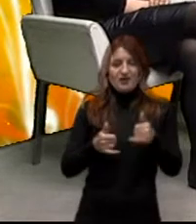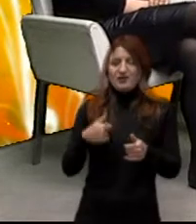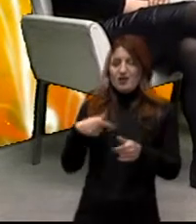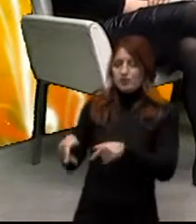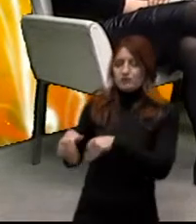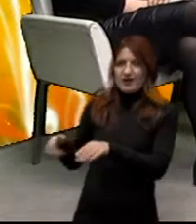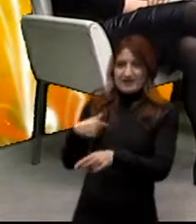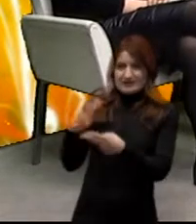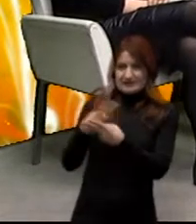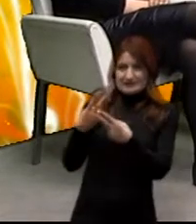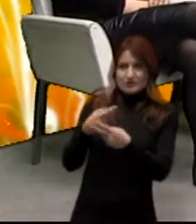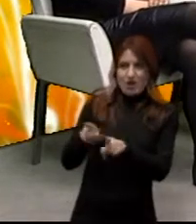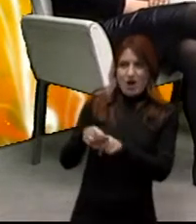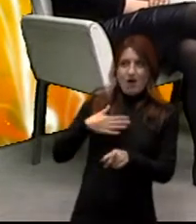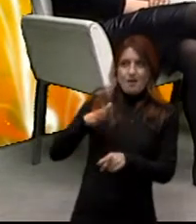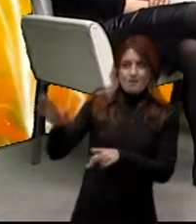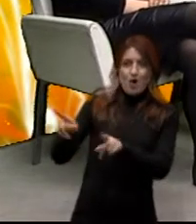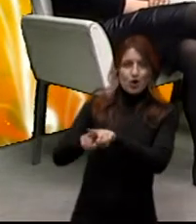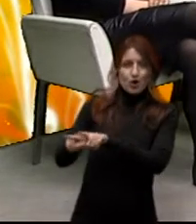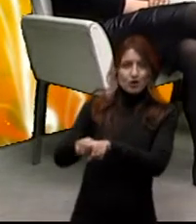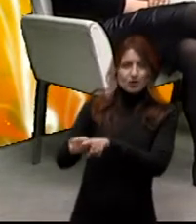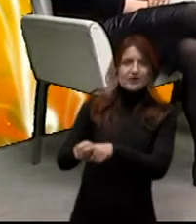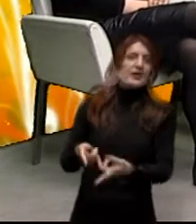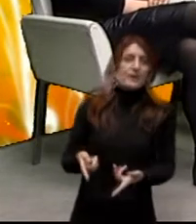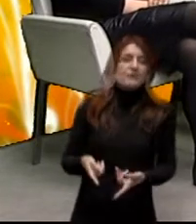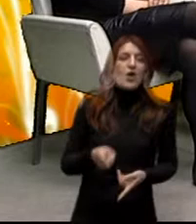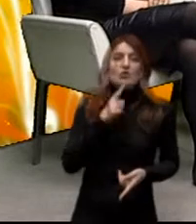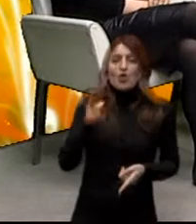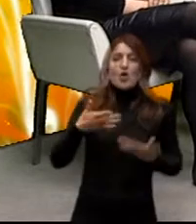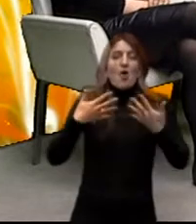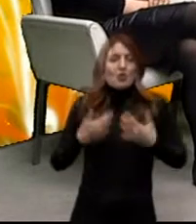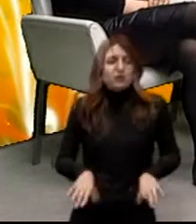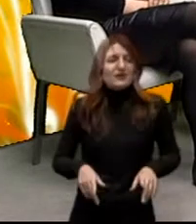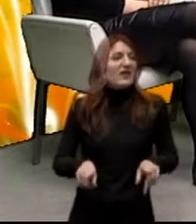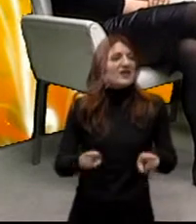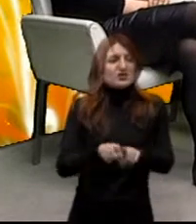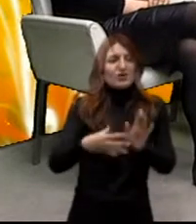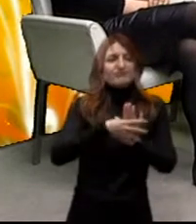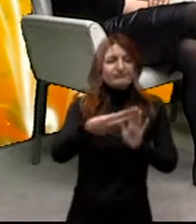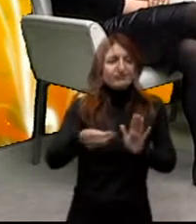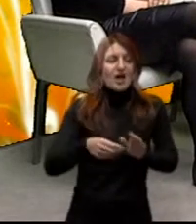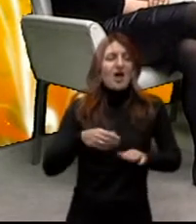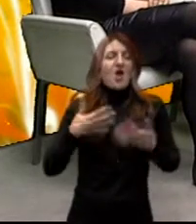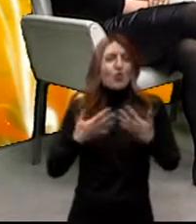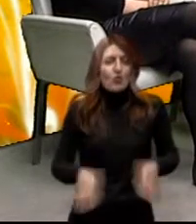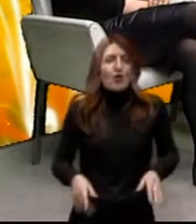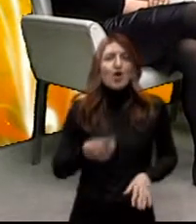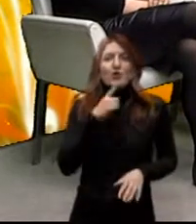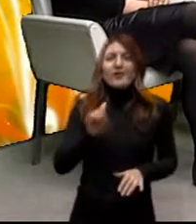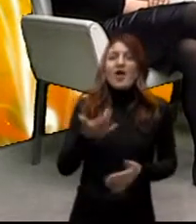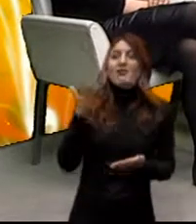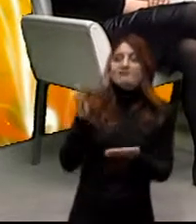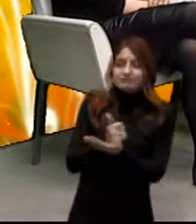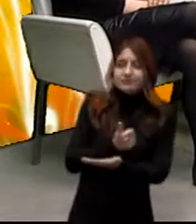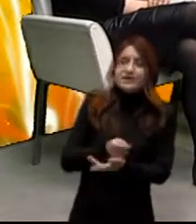biti slični njima ili ne slični njima. I obično gubitnice proizvode gubitnike, a dobitnici dobitnike. Da. E sad je